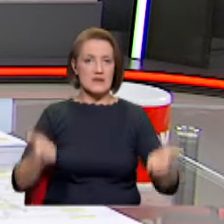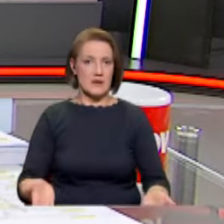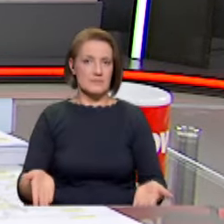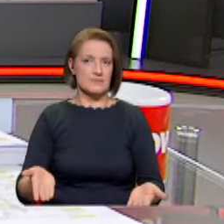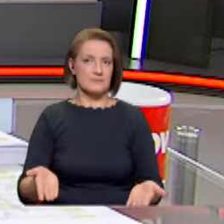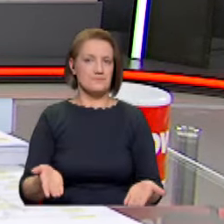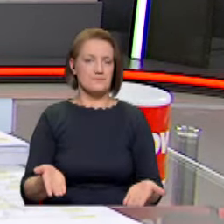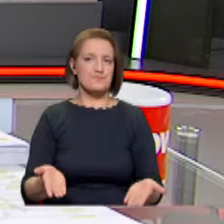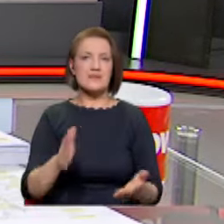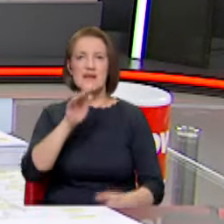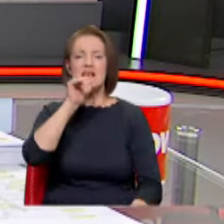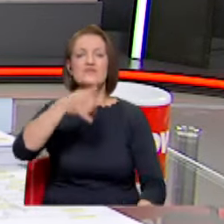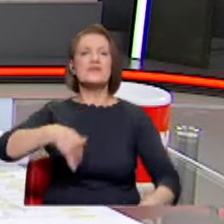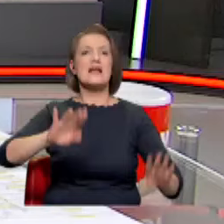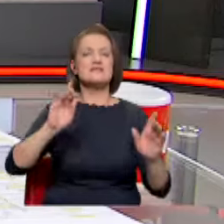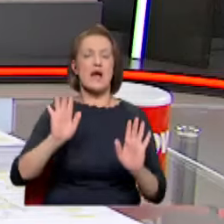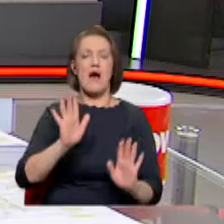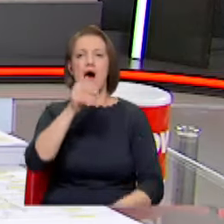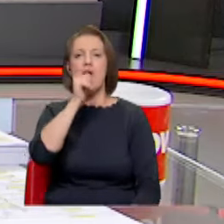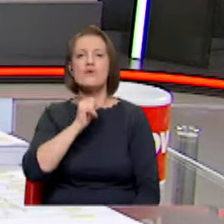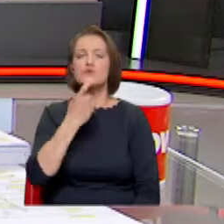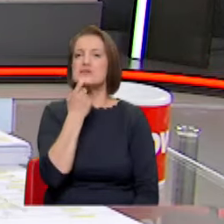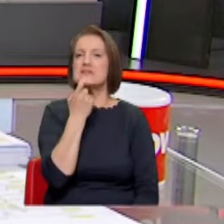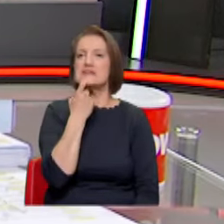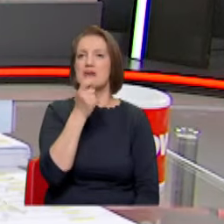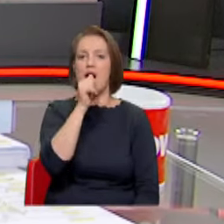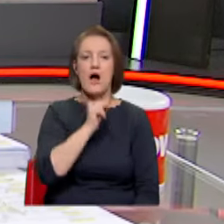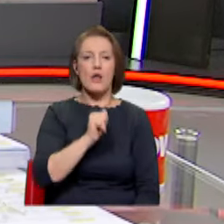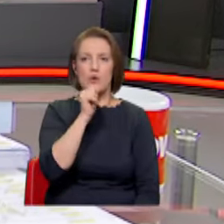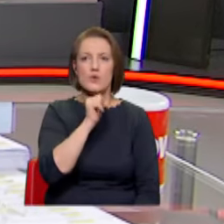Devleti Hiç değilse 600 yıllık bir Osmanlı'nın